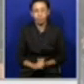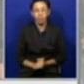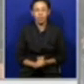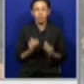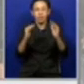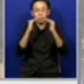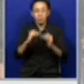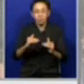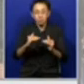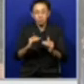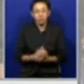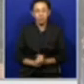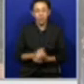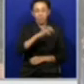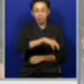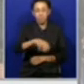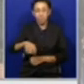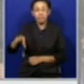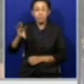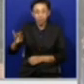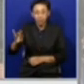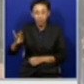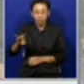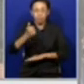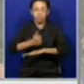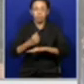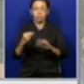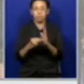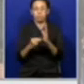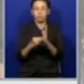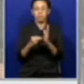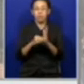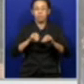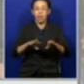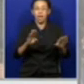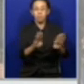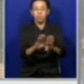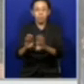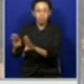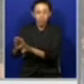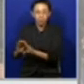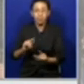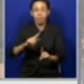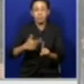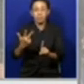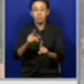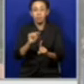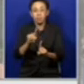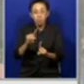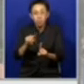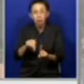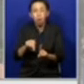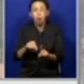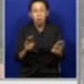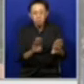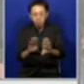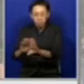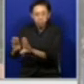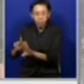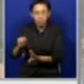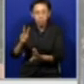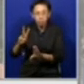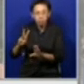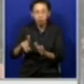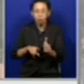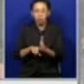ด8แห่งสถานบริการ8แห่งและวันที่21ประกาศปิดอีก26แห่งทำให้เกิดจุดแพร่เชื้อก